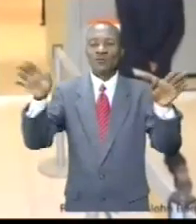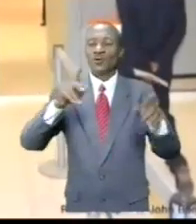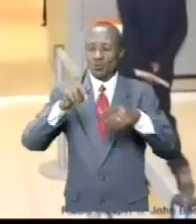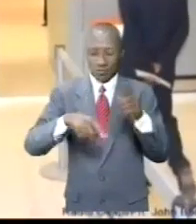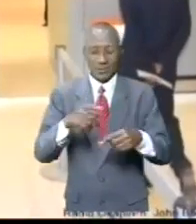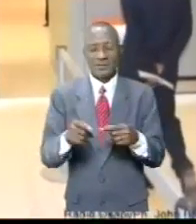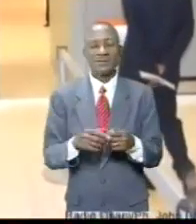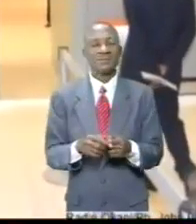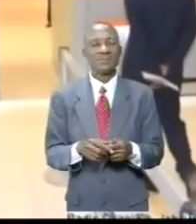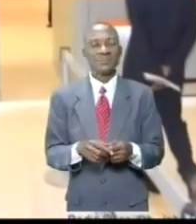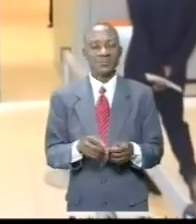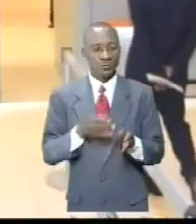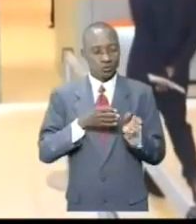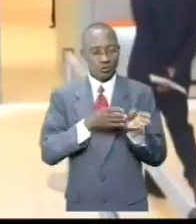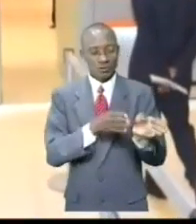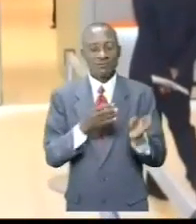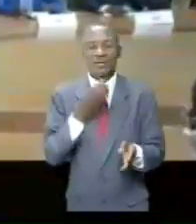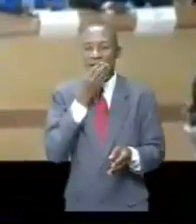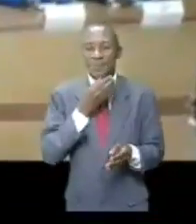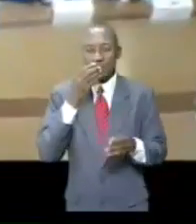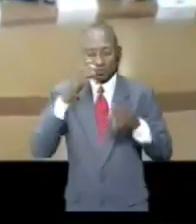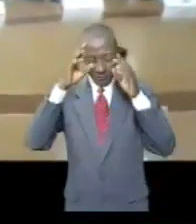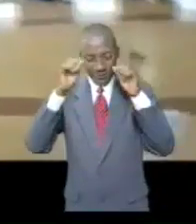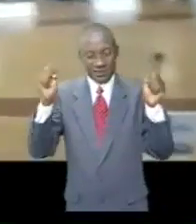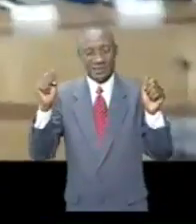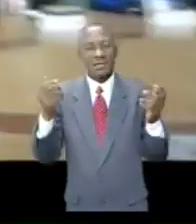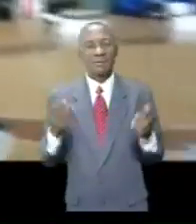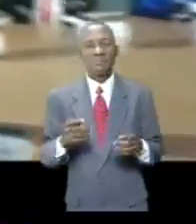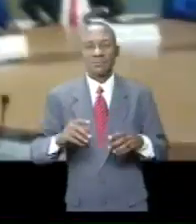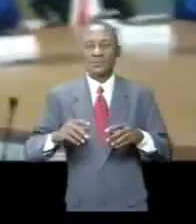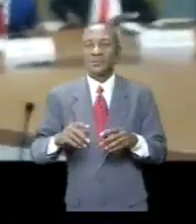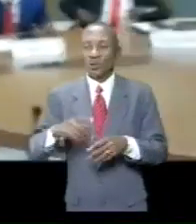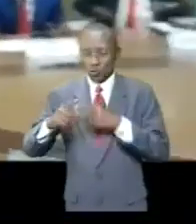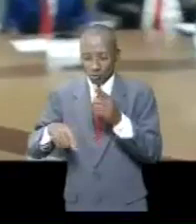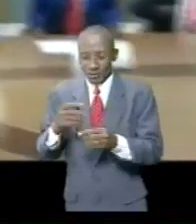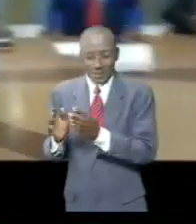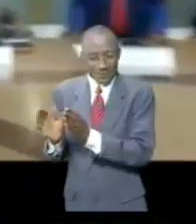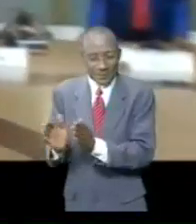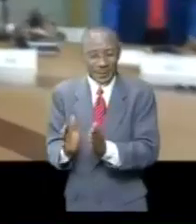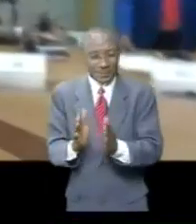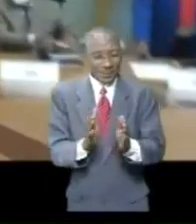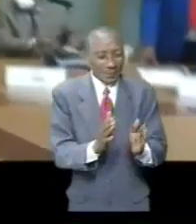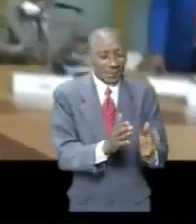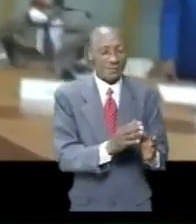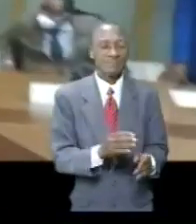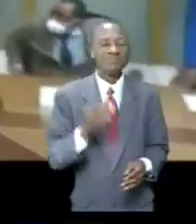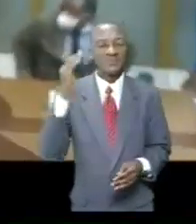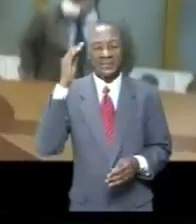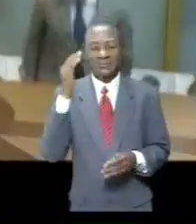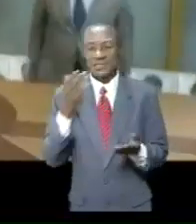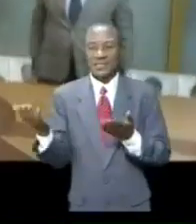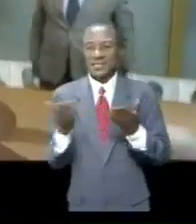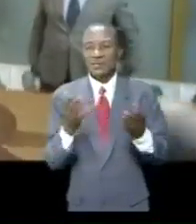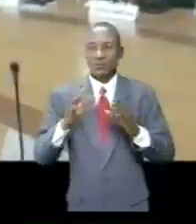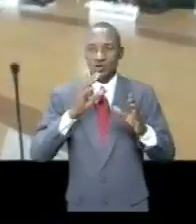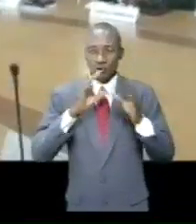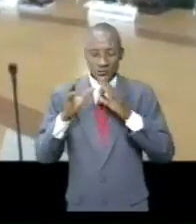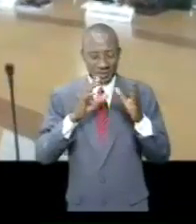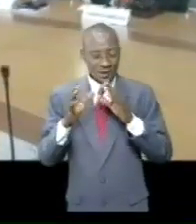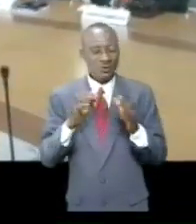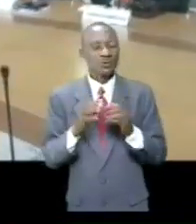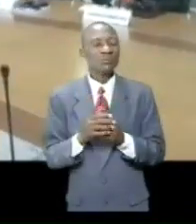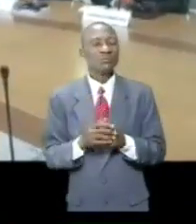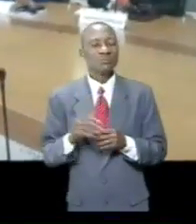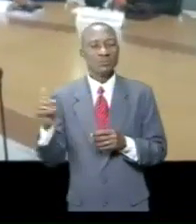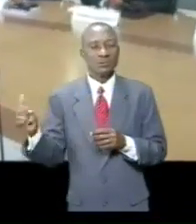chef de l'État, toutes les batteries sont mises en marche. En témoigne cette séance de travail du ministre des Transports et Voies de Communication, Didier Mazenga